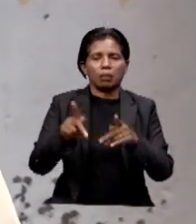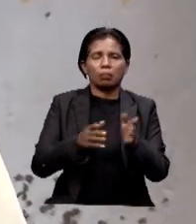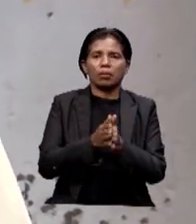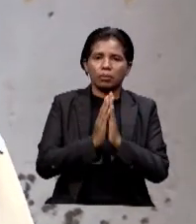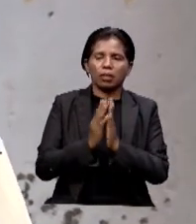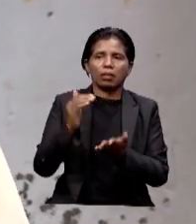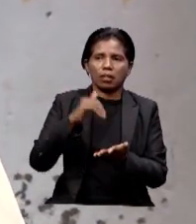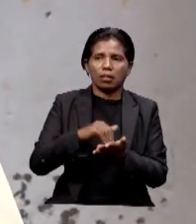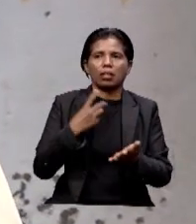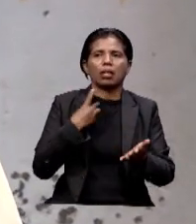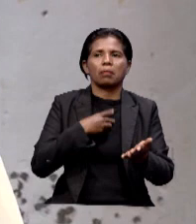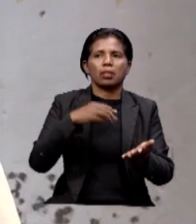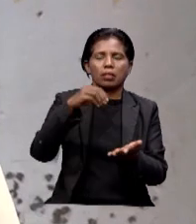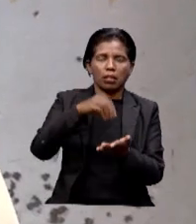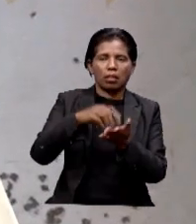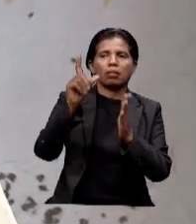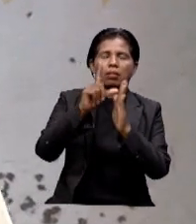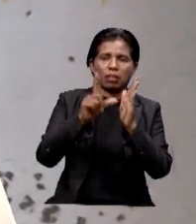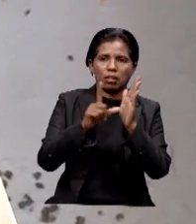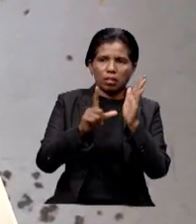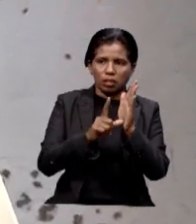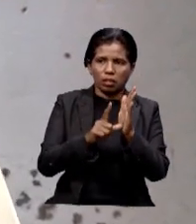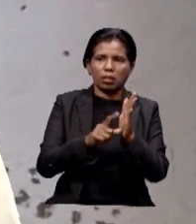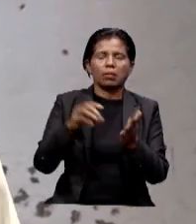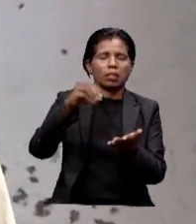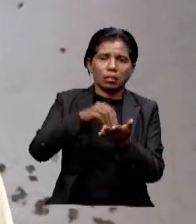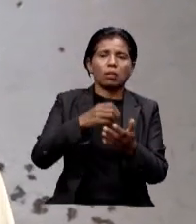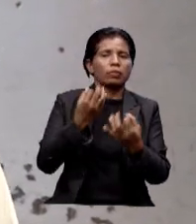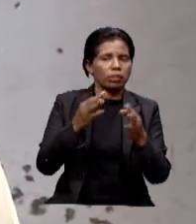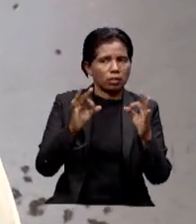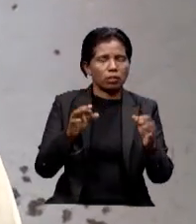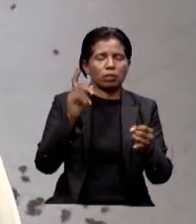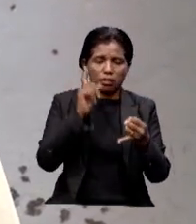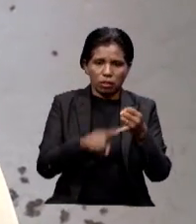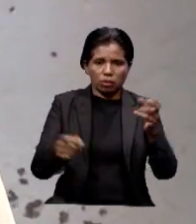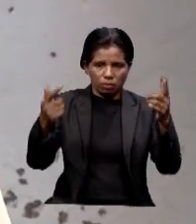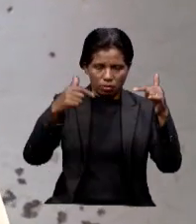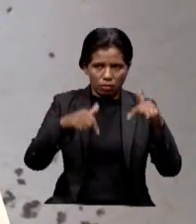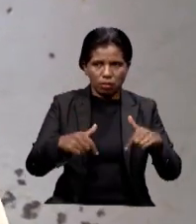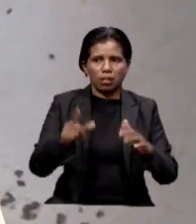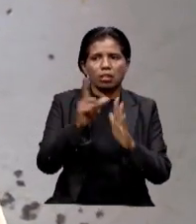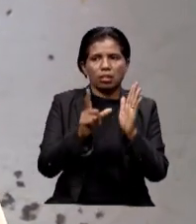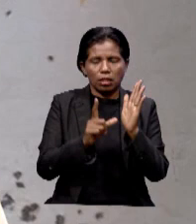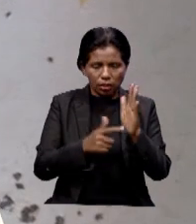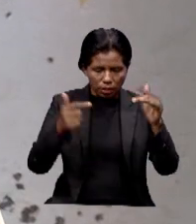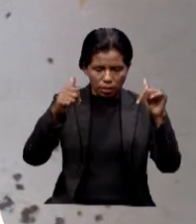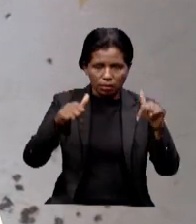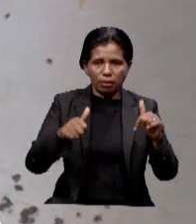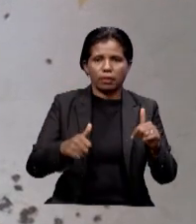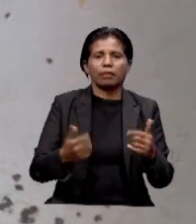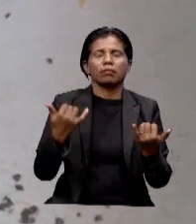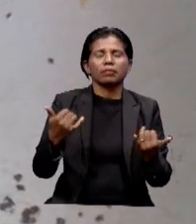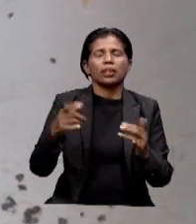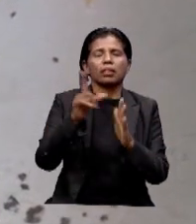hotu, a minha anexa ho lista, ida eletrônica, né, a minha haruka hotu ba. To ikus fila fali mai, lista agora da kune mai fila fali, ida nebe mak